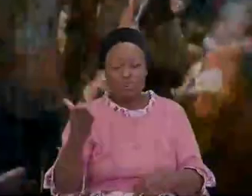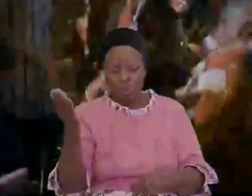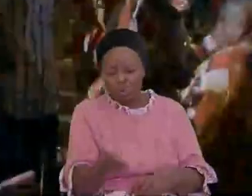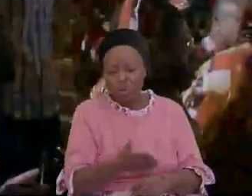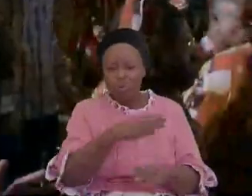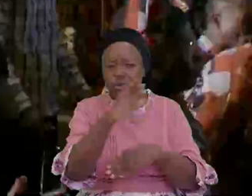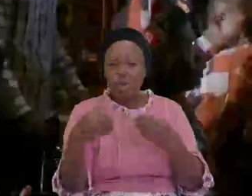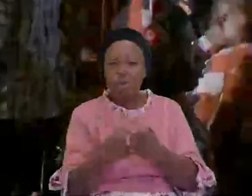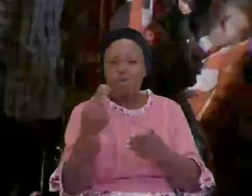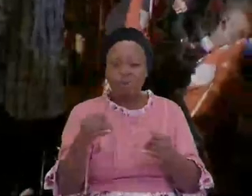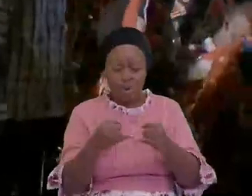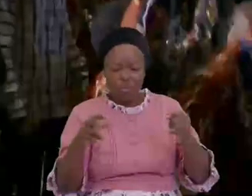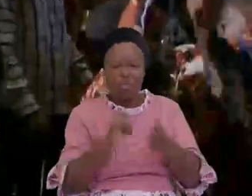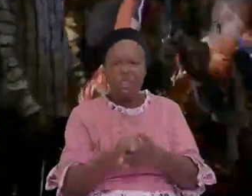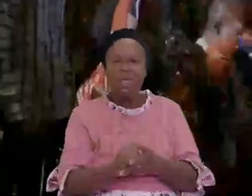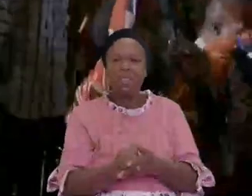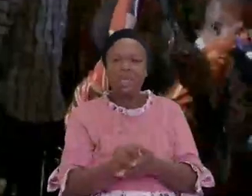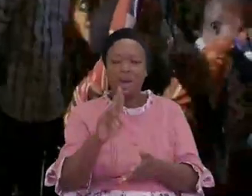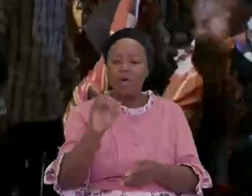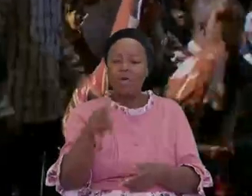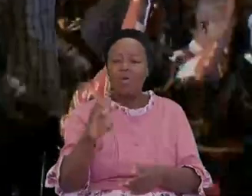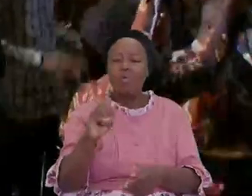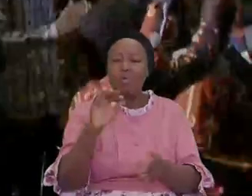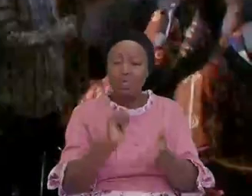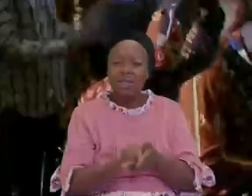Tu dois couper toutes les cordes qui te lient.